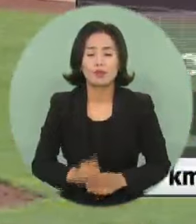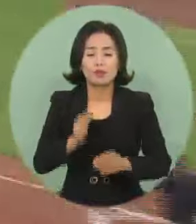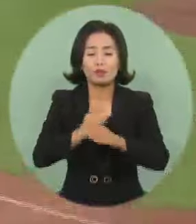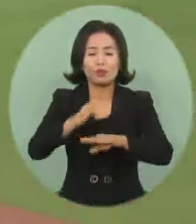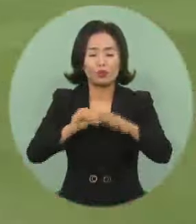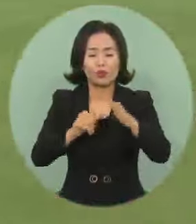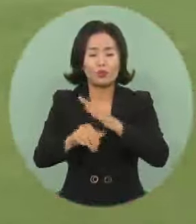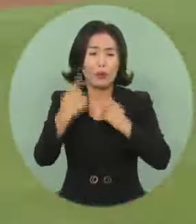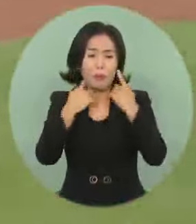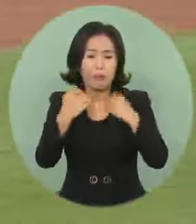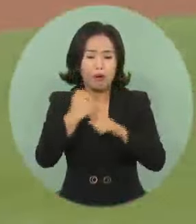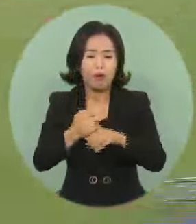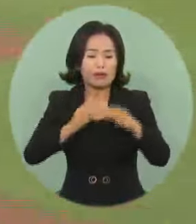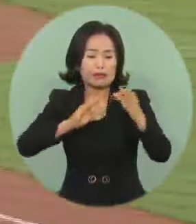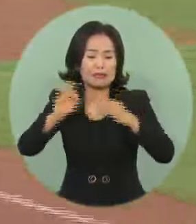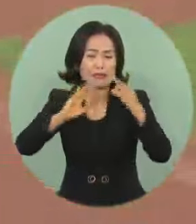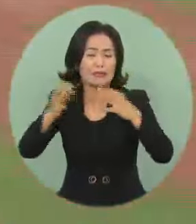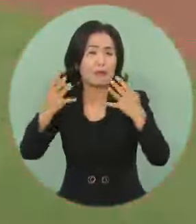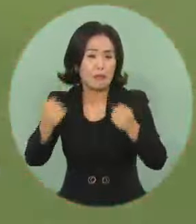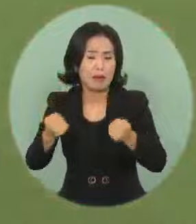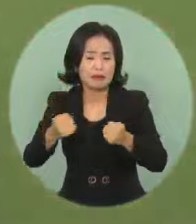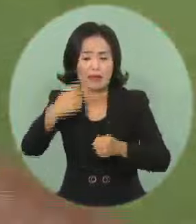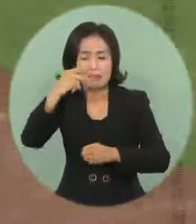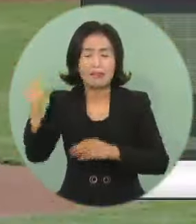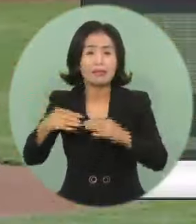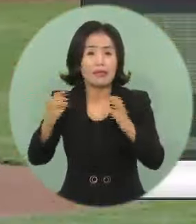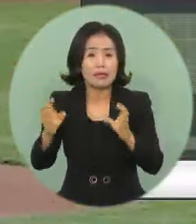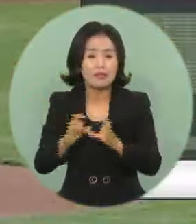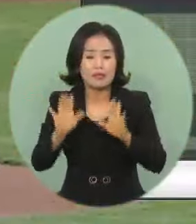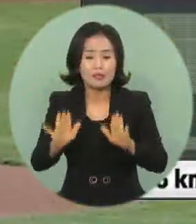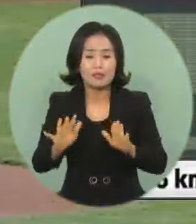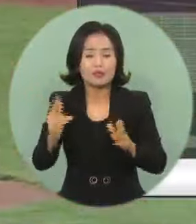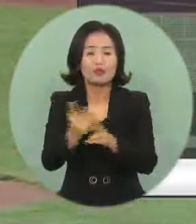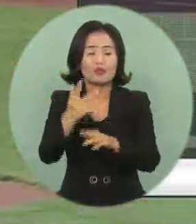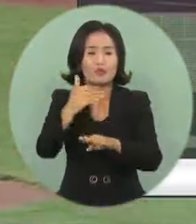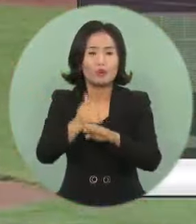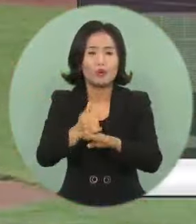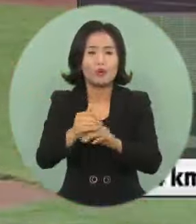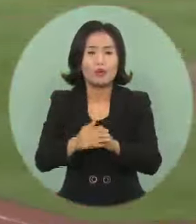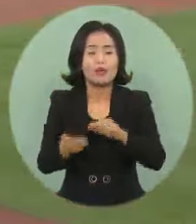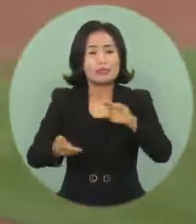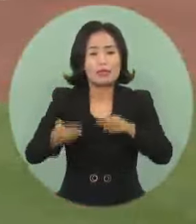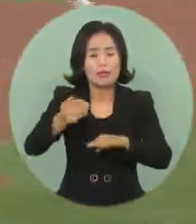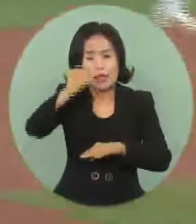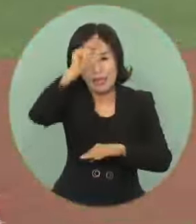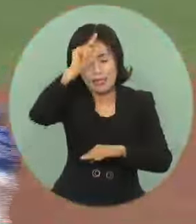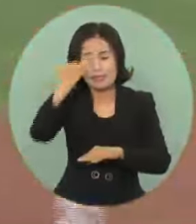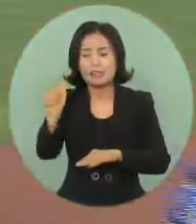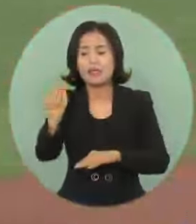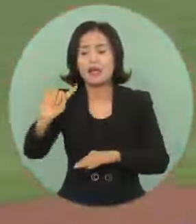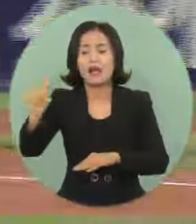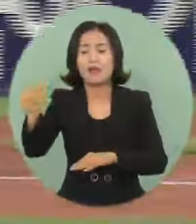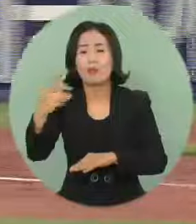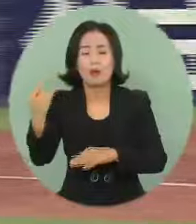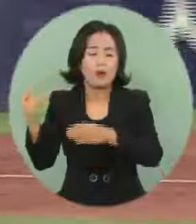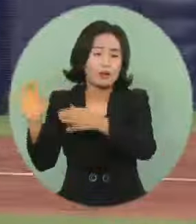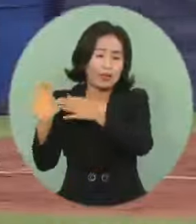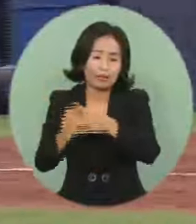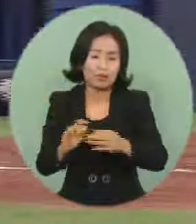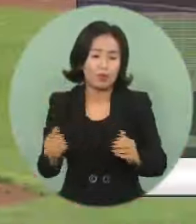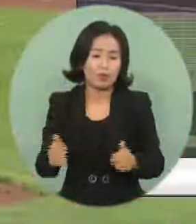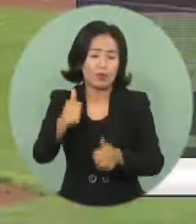선수들의 부상과 실책 변수에 맞닥뜨린 기아 타이거즈는 이번 주 상위권 팀들인 LG 하나와 잇따라